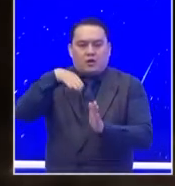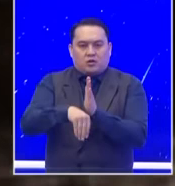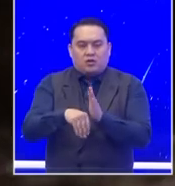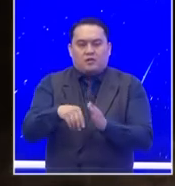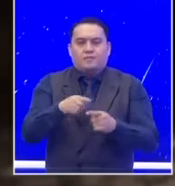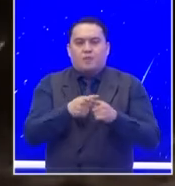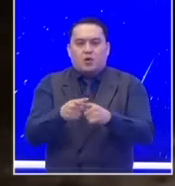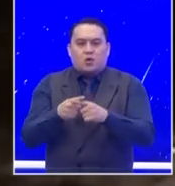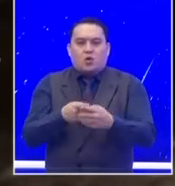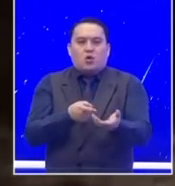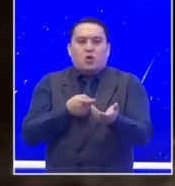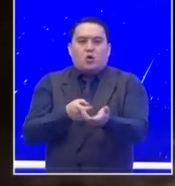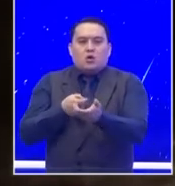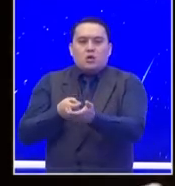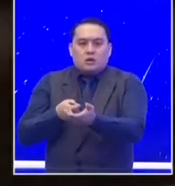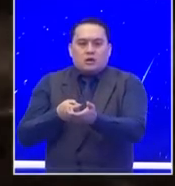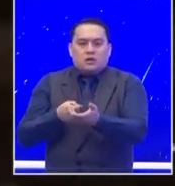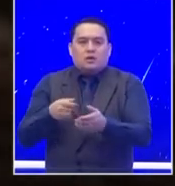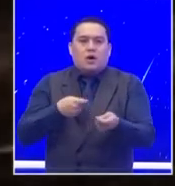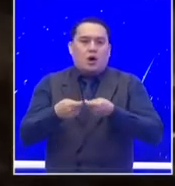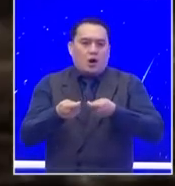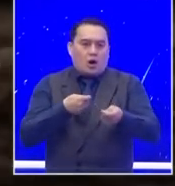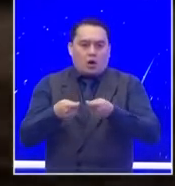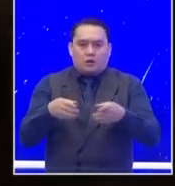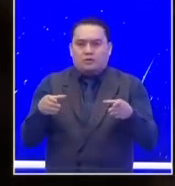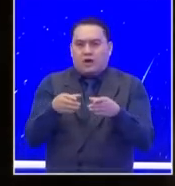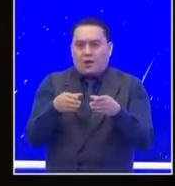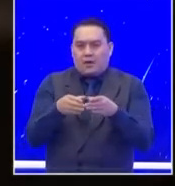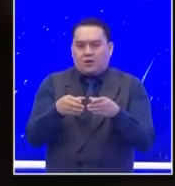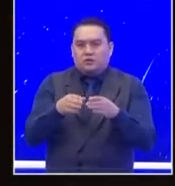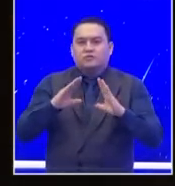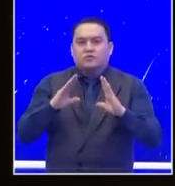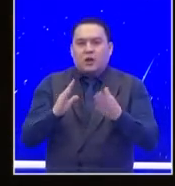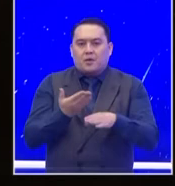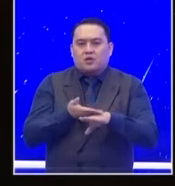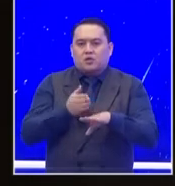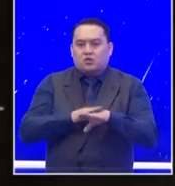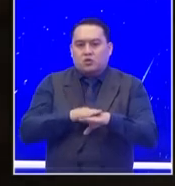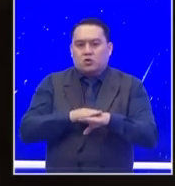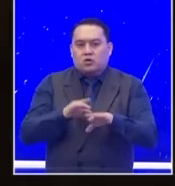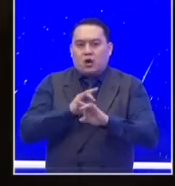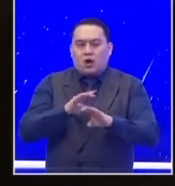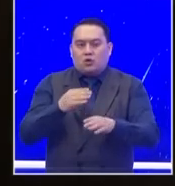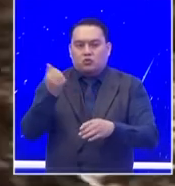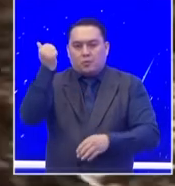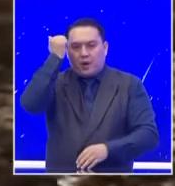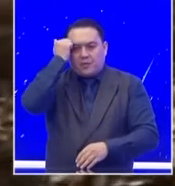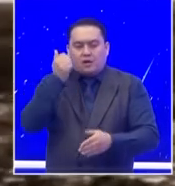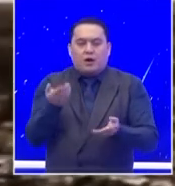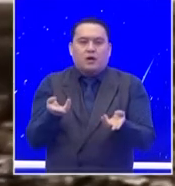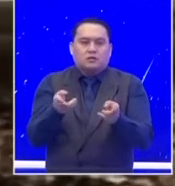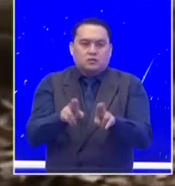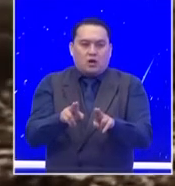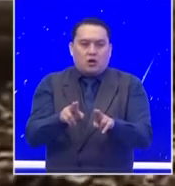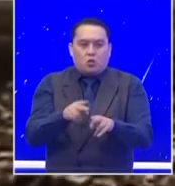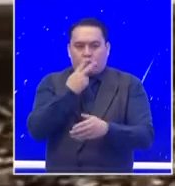Белорусский фронт пулеметчиком. Спустя время стал командиром орудия гаубицы. События тех времен четко отпечатались у него в памяти. «Никому не